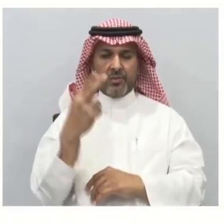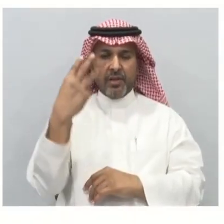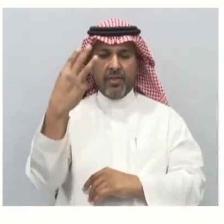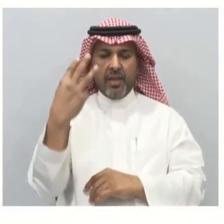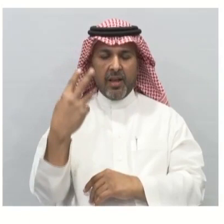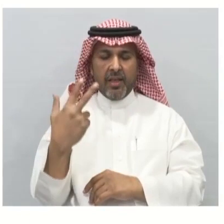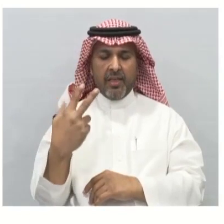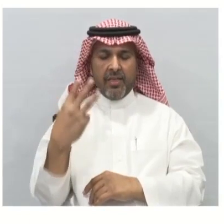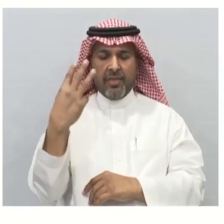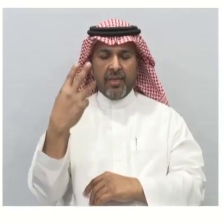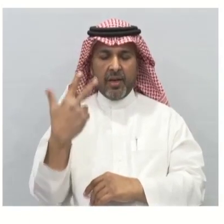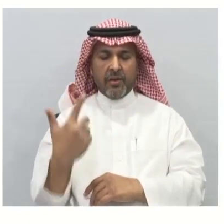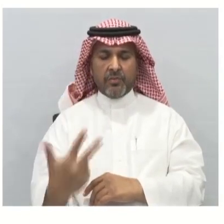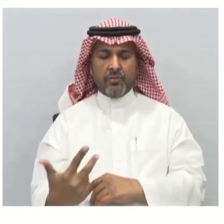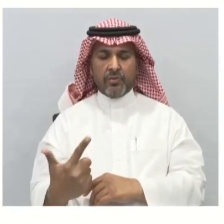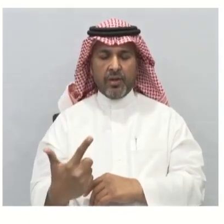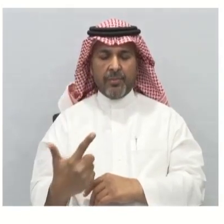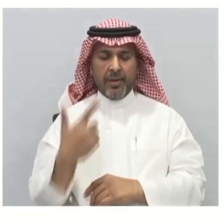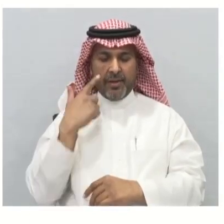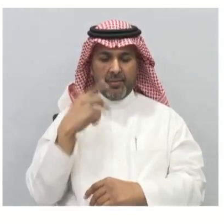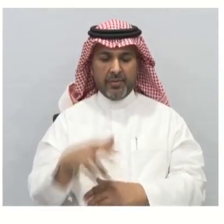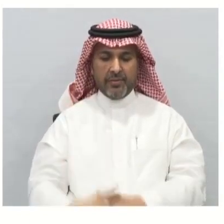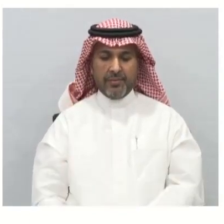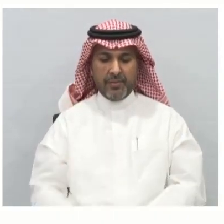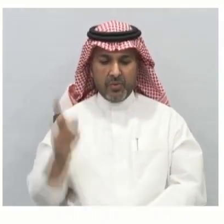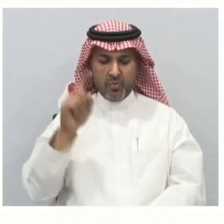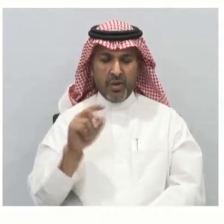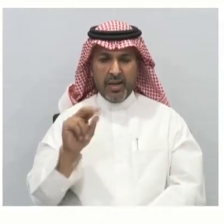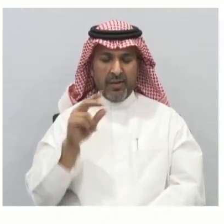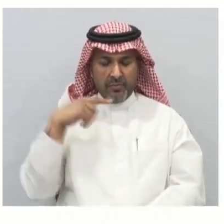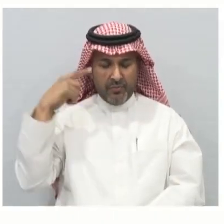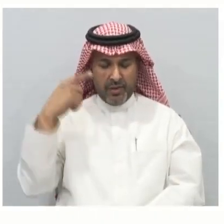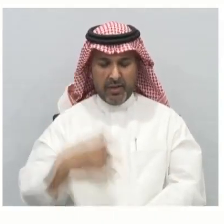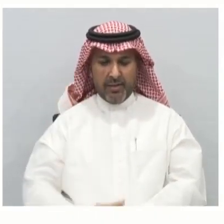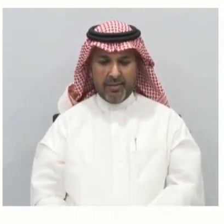ننتقل سؤال اخر سؤال جدا ايضا سهل اضع التوقيت مباشره